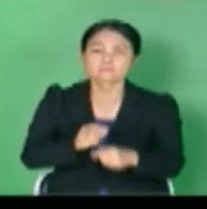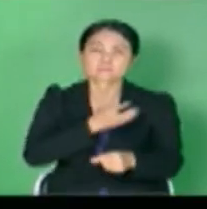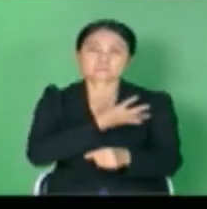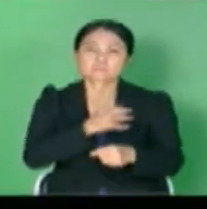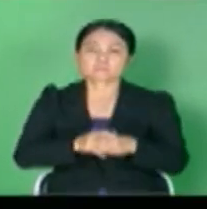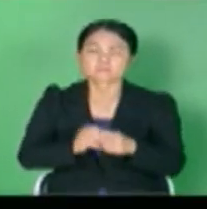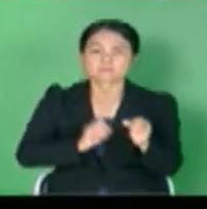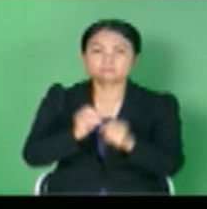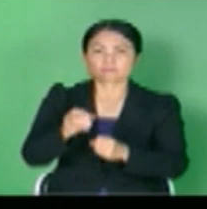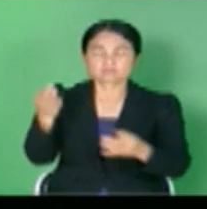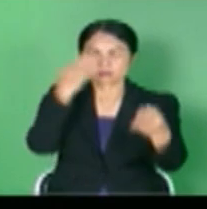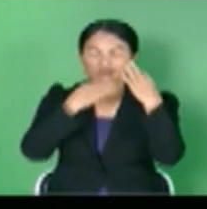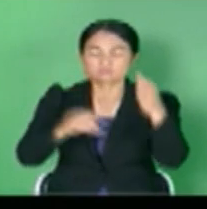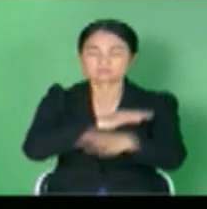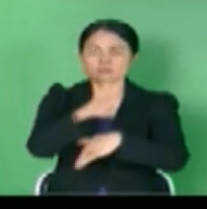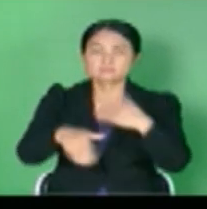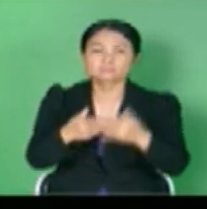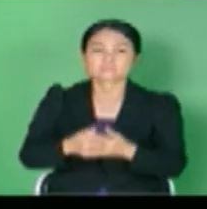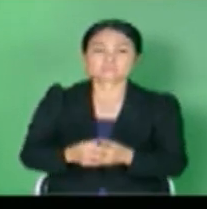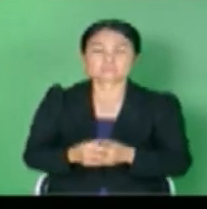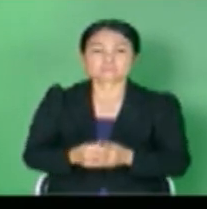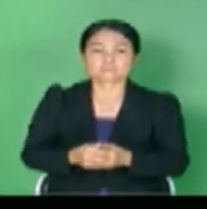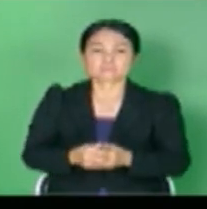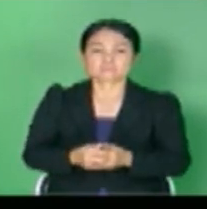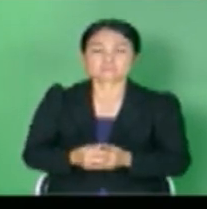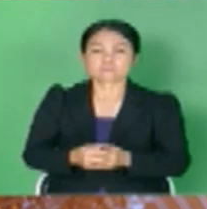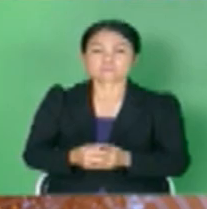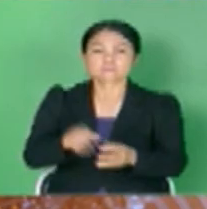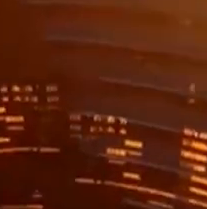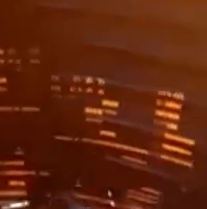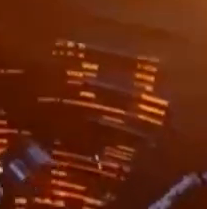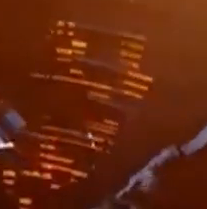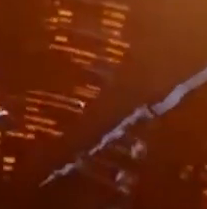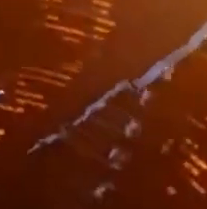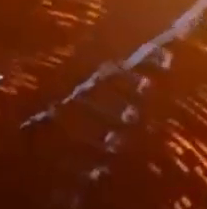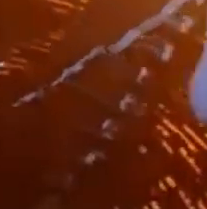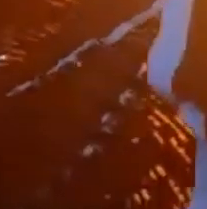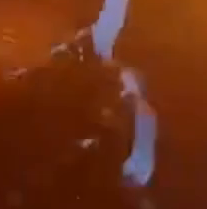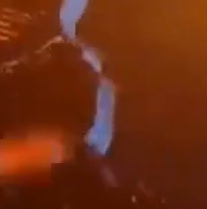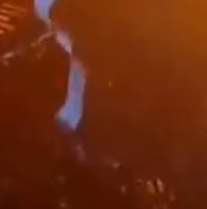ផ្ដើមចេញពីគ្រឿងស្រវឹងទាំងអស់បាទ ចាប្រិមត្ត